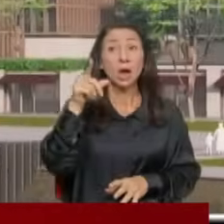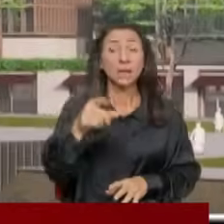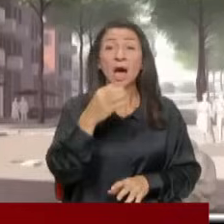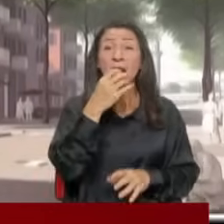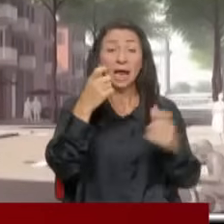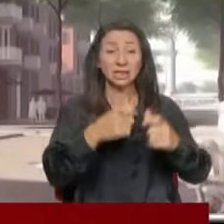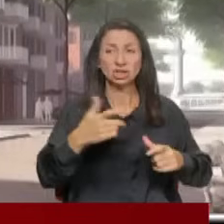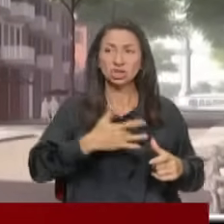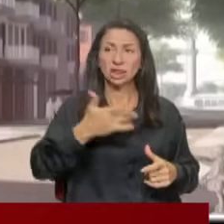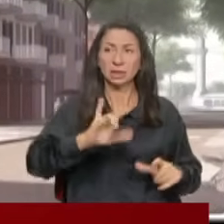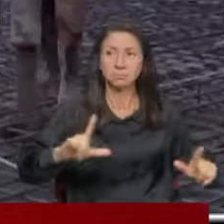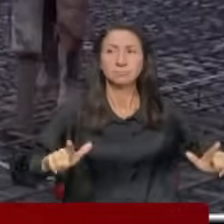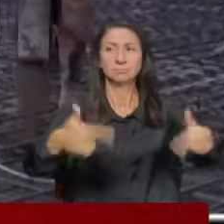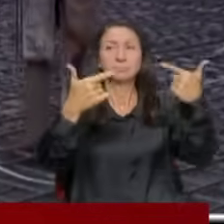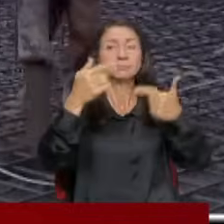Erdoğan